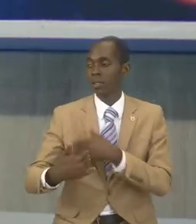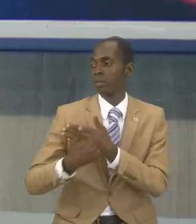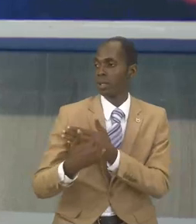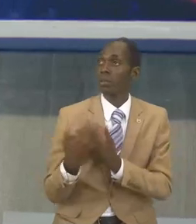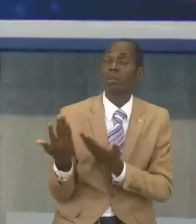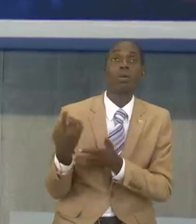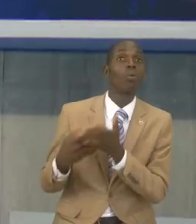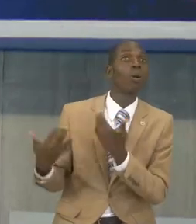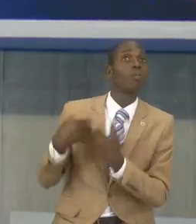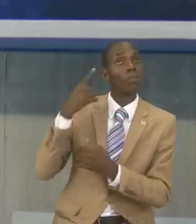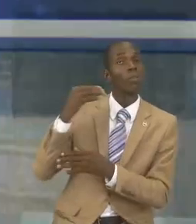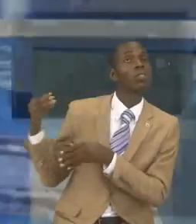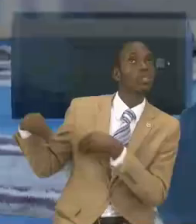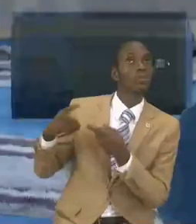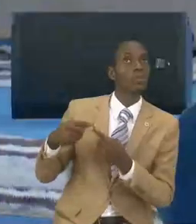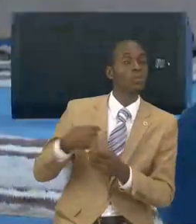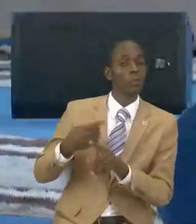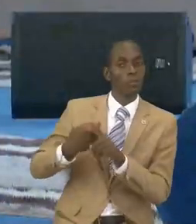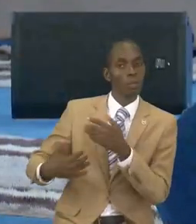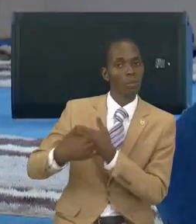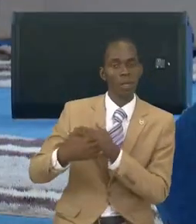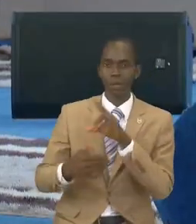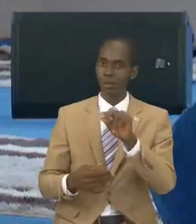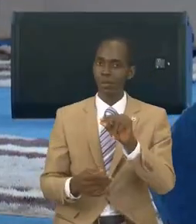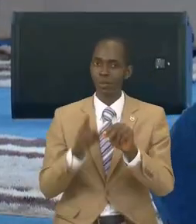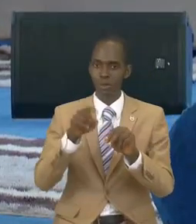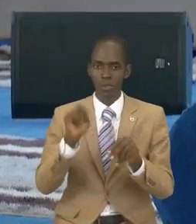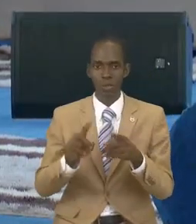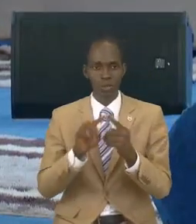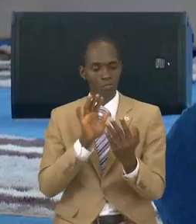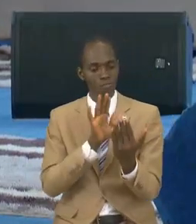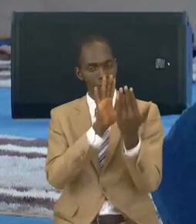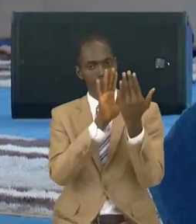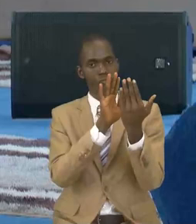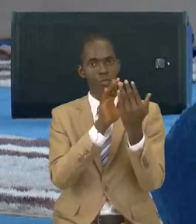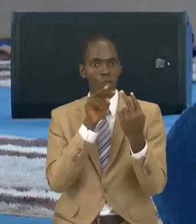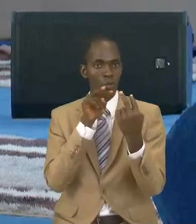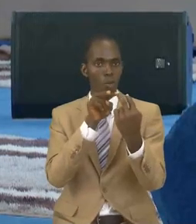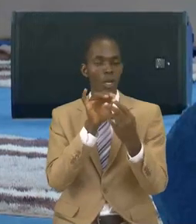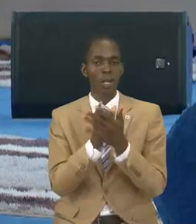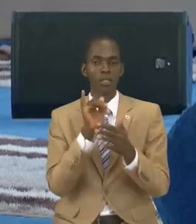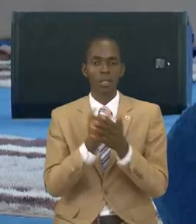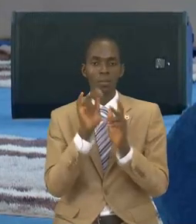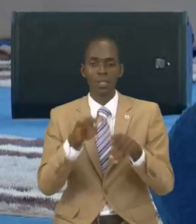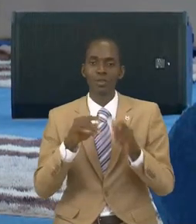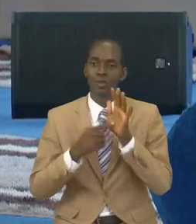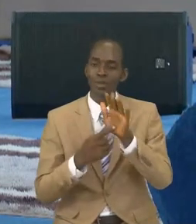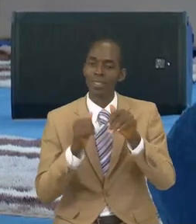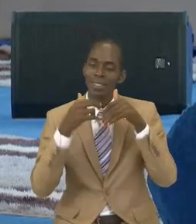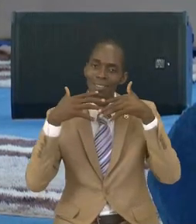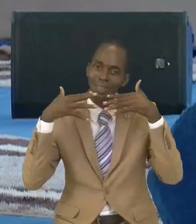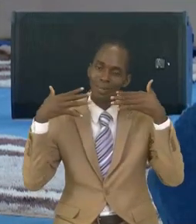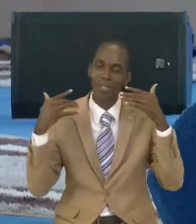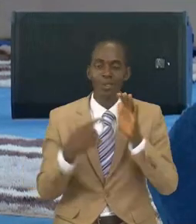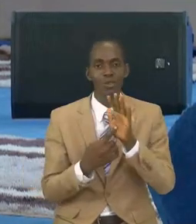d'accord, qu'est-ce que tu as pour moi? Donne-moi ça. Non, je dois lui faire face. Je dois le regarder. Je dois sourire. Je